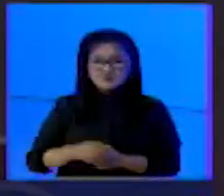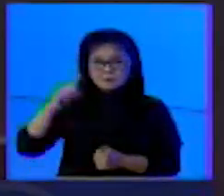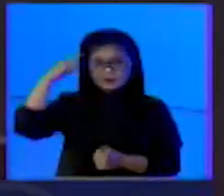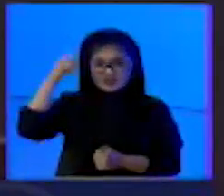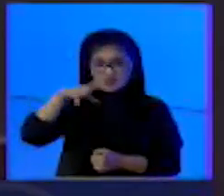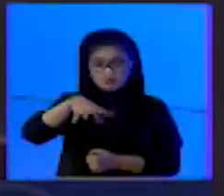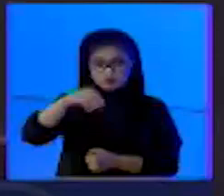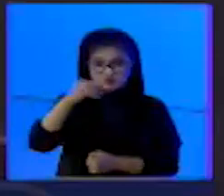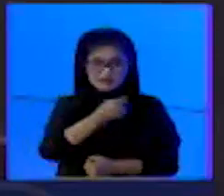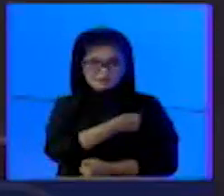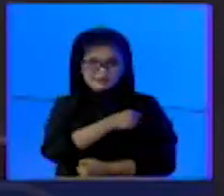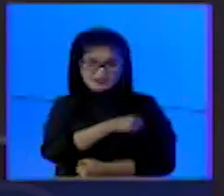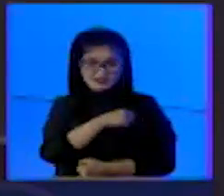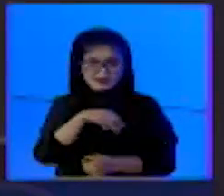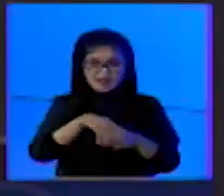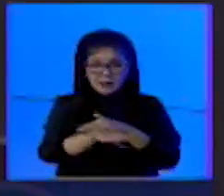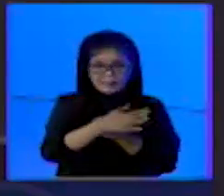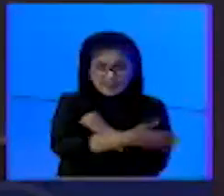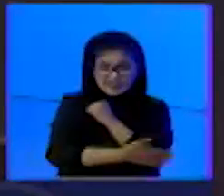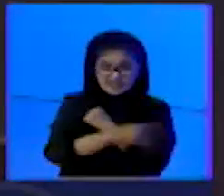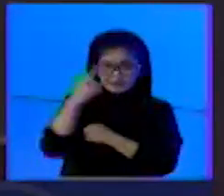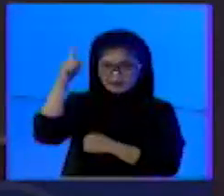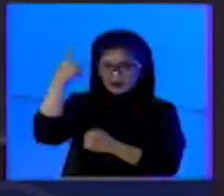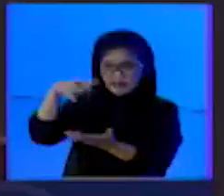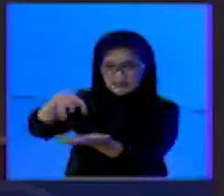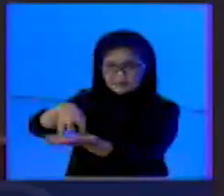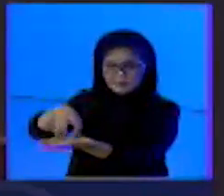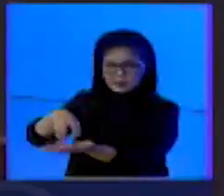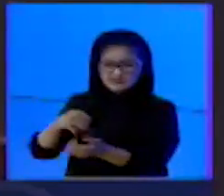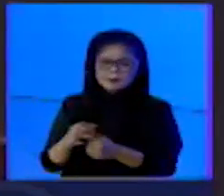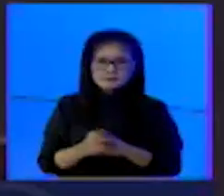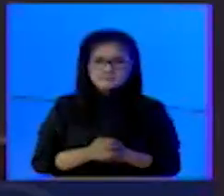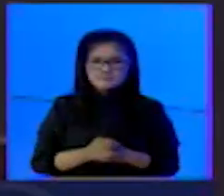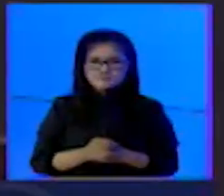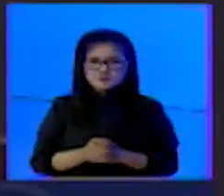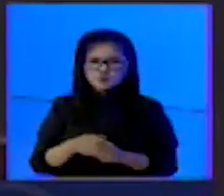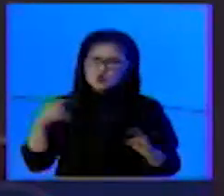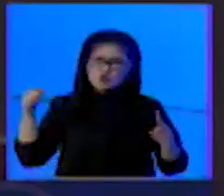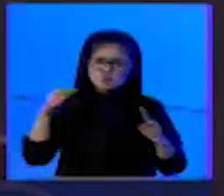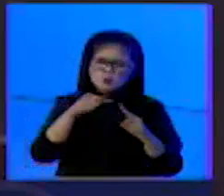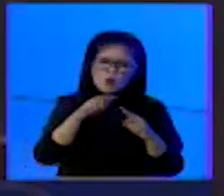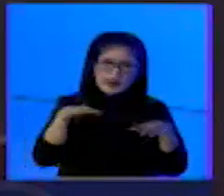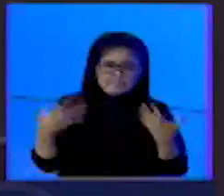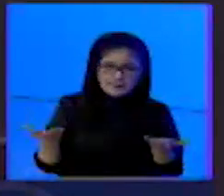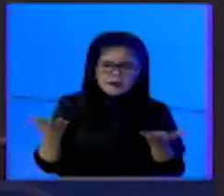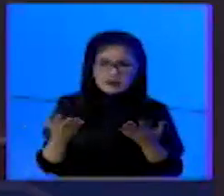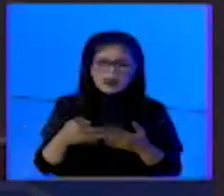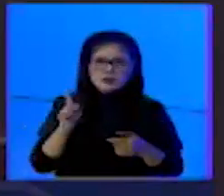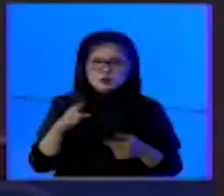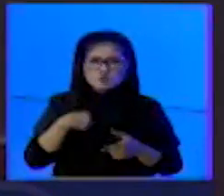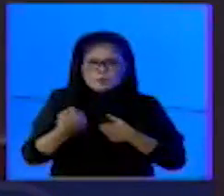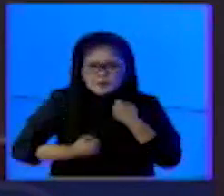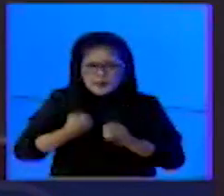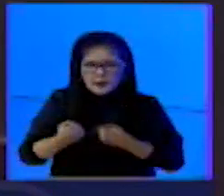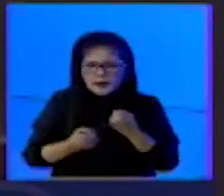lembaga, juga oleh pemerintah daerah pada semua tingkatan. Tujuannya agar terjadi gerakan nasional